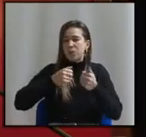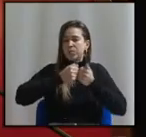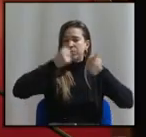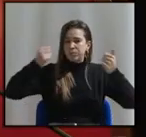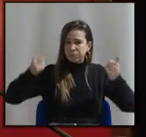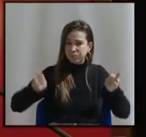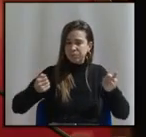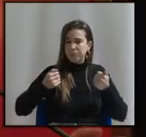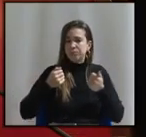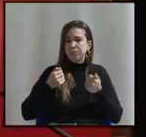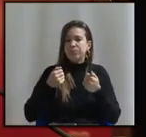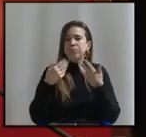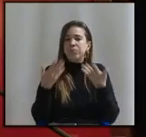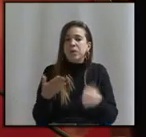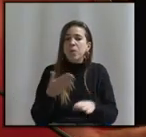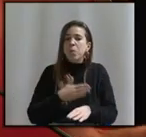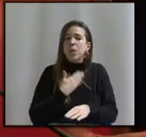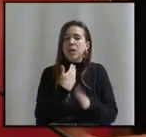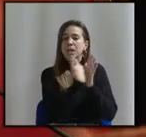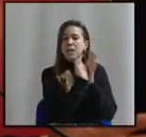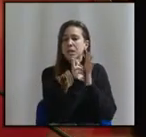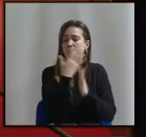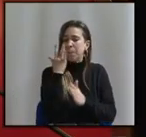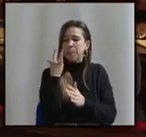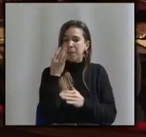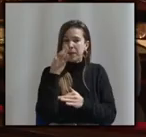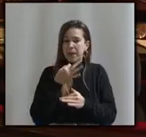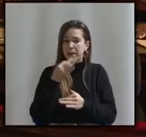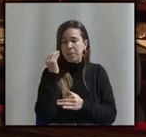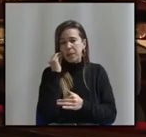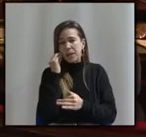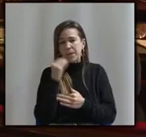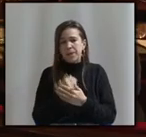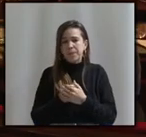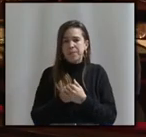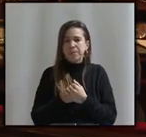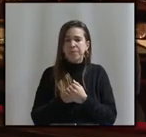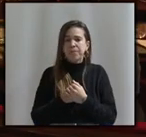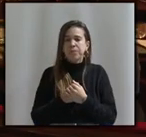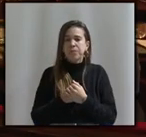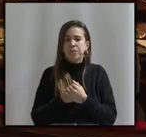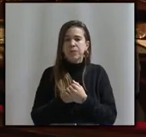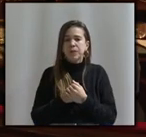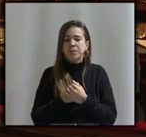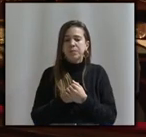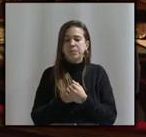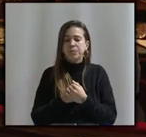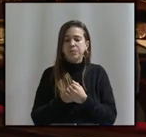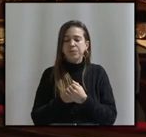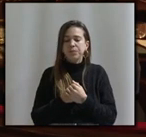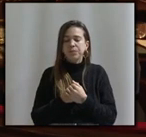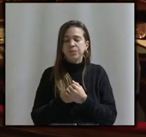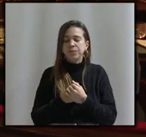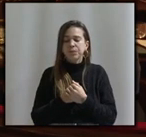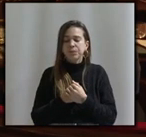d'aquí a la ciutat. És per si ens en poden fer 5 cèntims, si és veritat és mentida. Doncs gràcies. Li respon la regidora d'Activitats, senyora